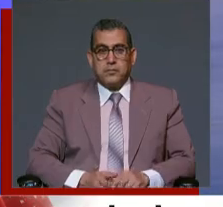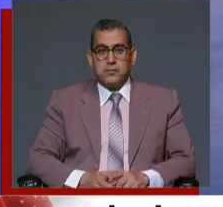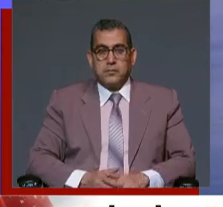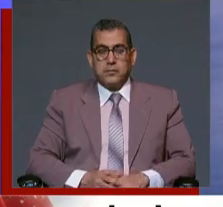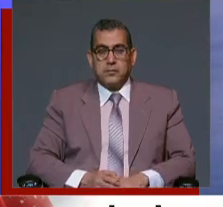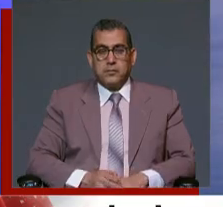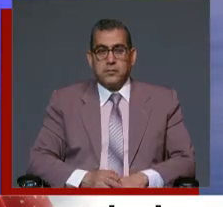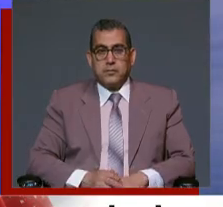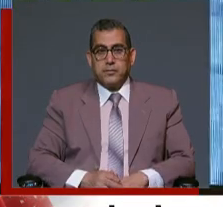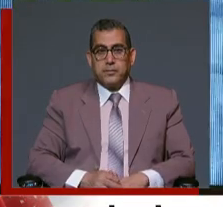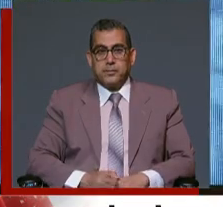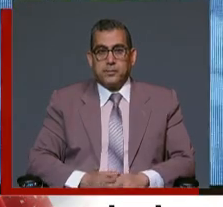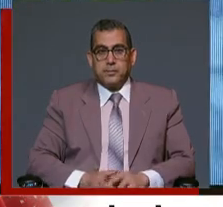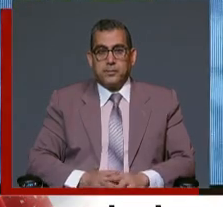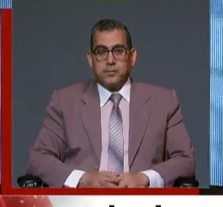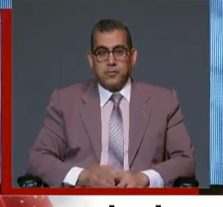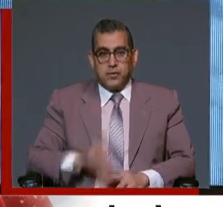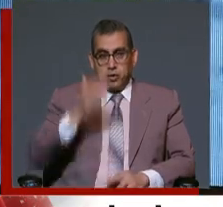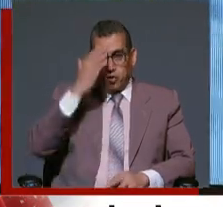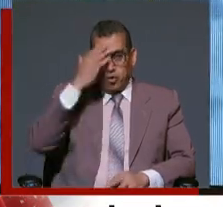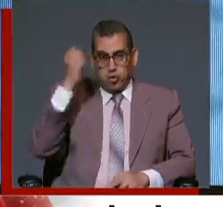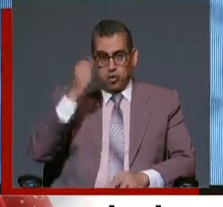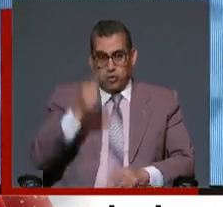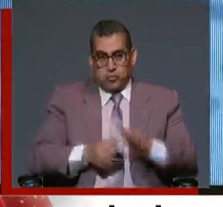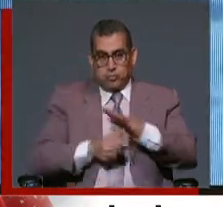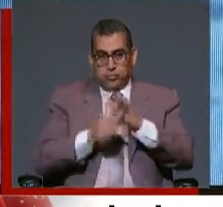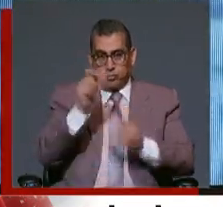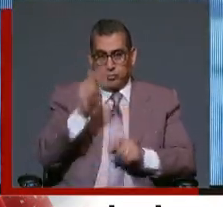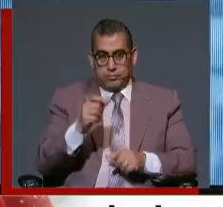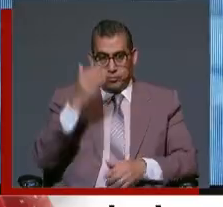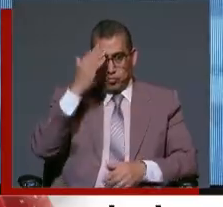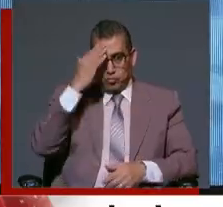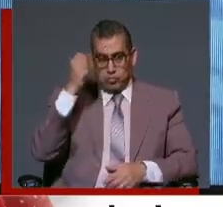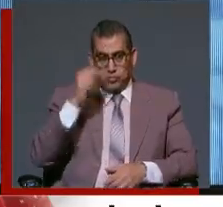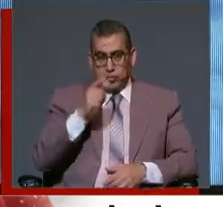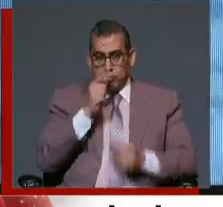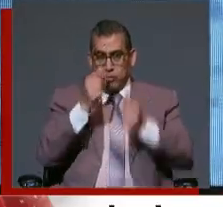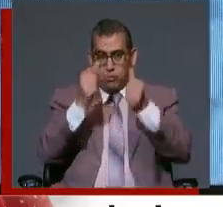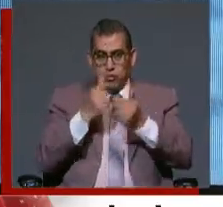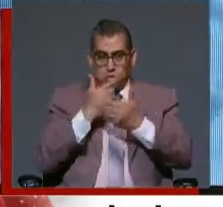Thank you, Excellency. شكرا صاحب المعالي لهذا البيان